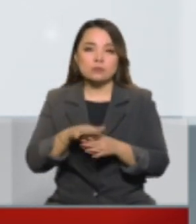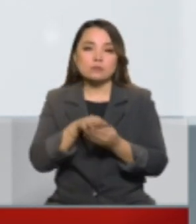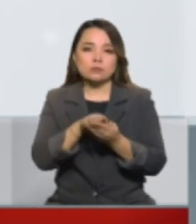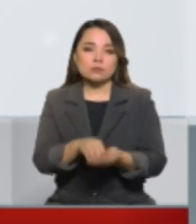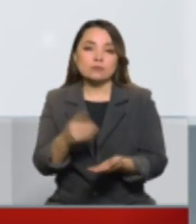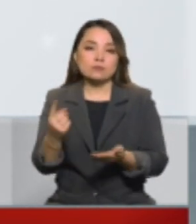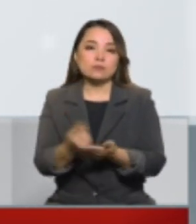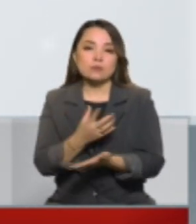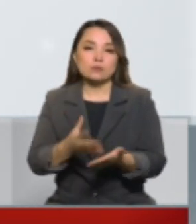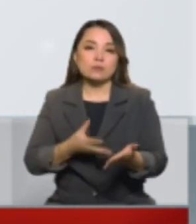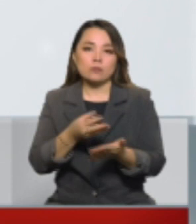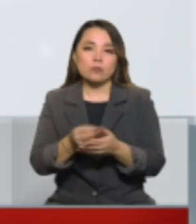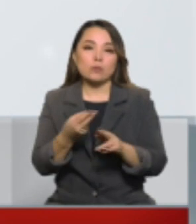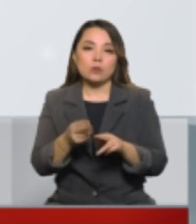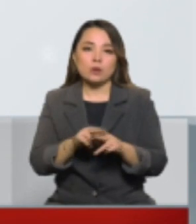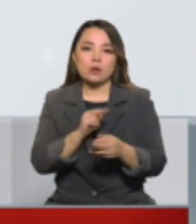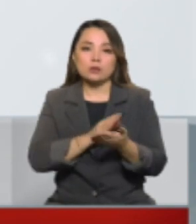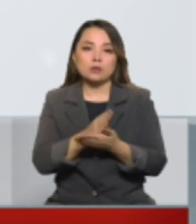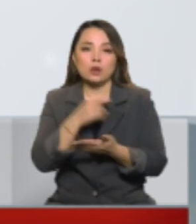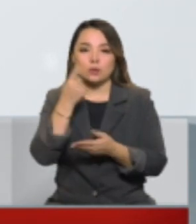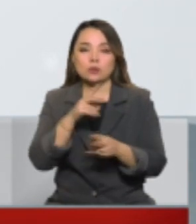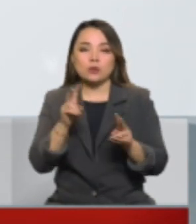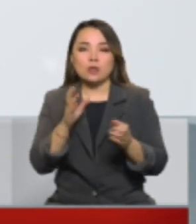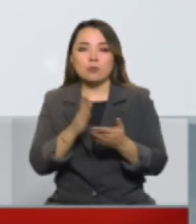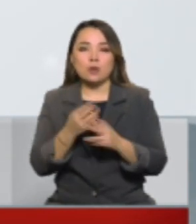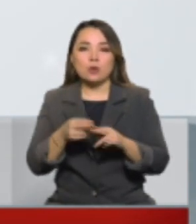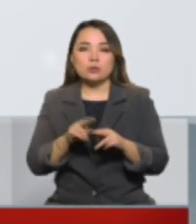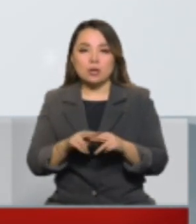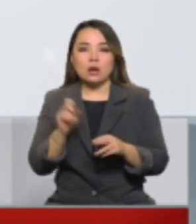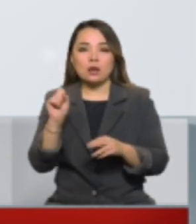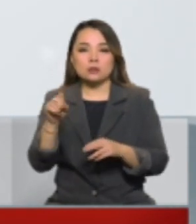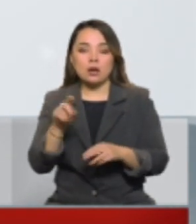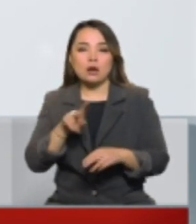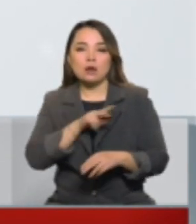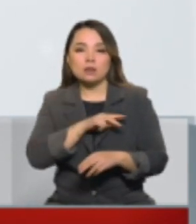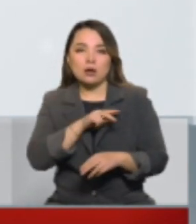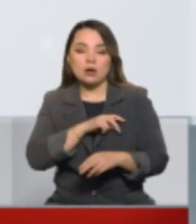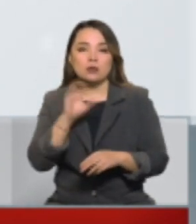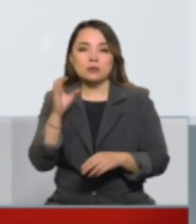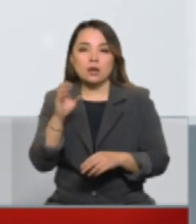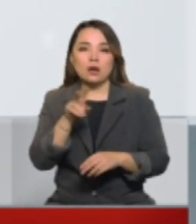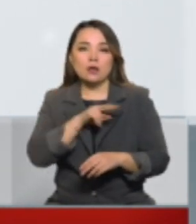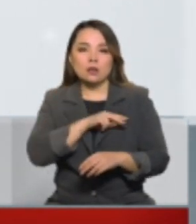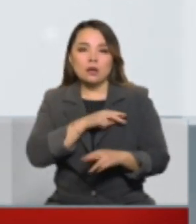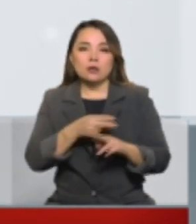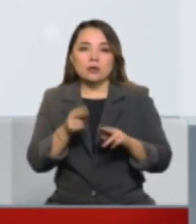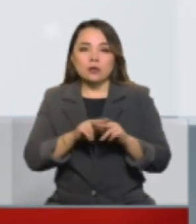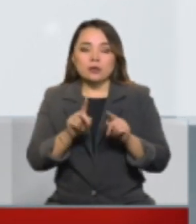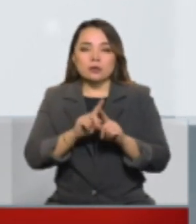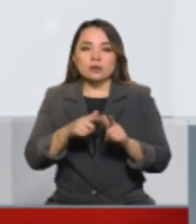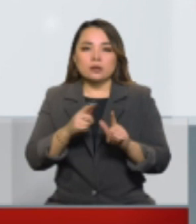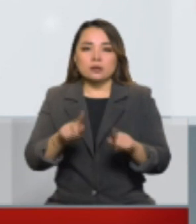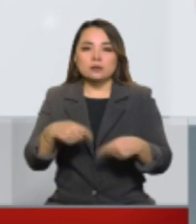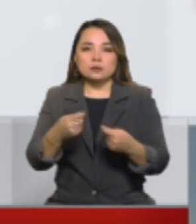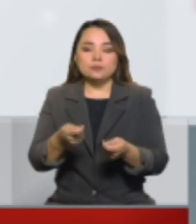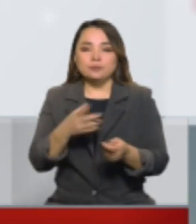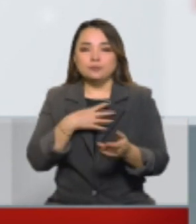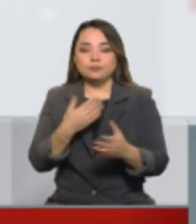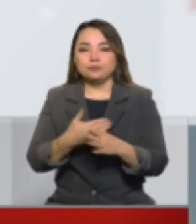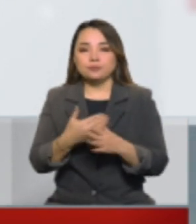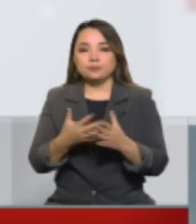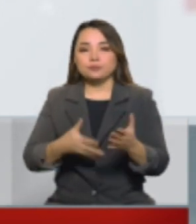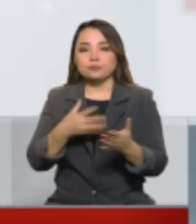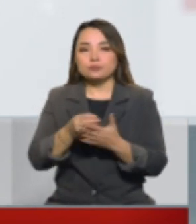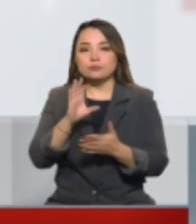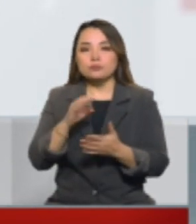берілетін біреттік төлемде осы қызмет түрінде бар. Сонымен қатар алтын алқа және күміс алқа иелеріне тағайындалатын жәрдемақы